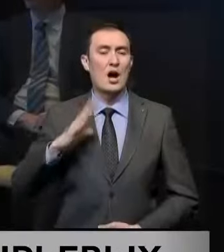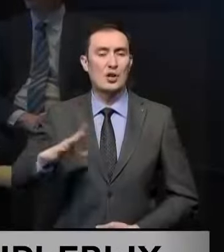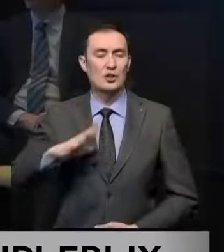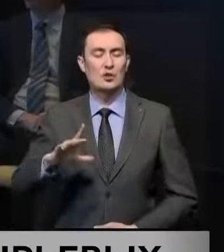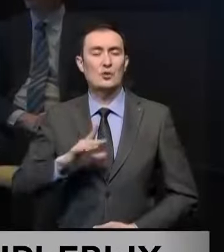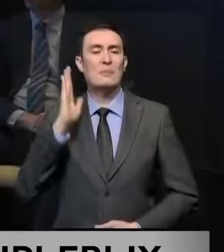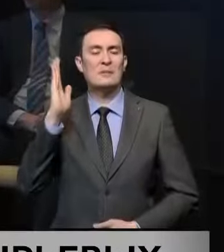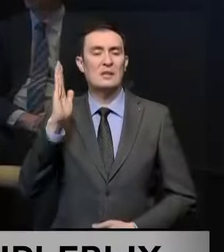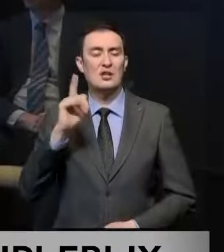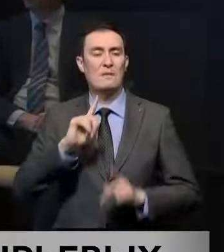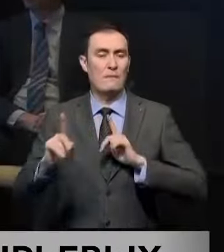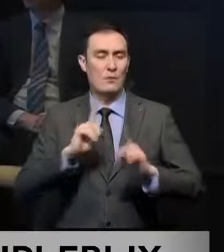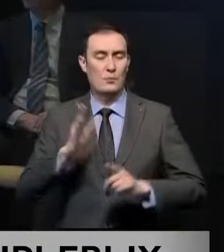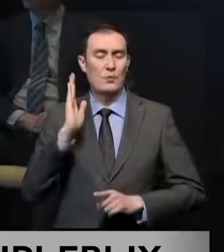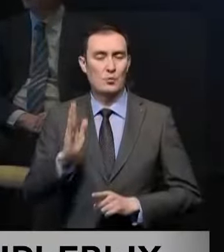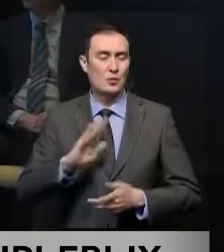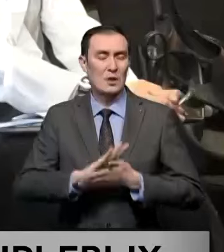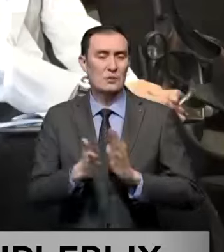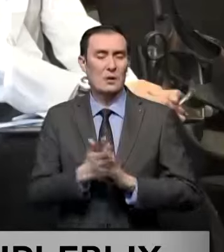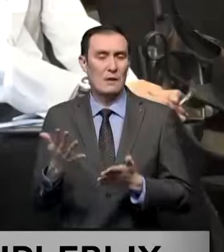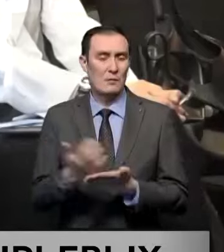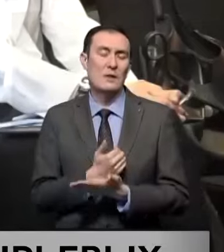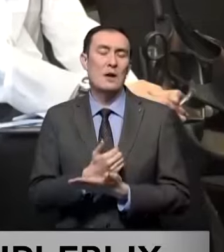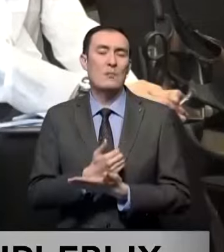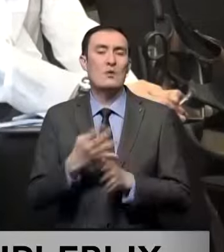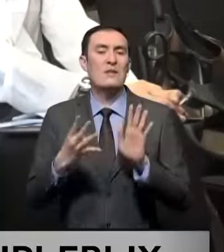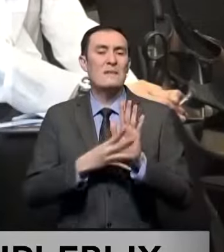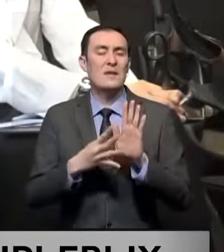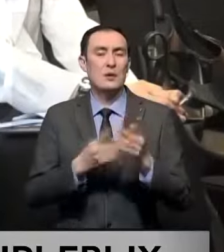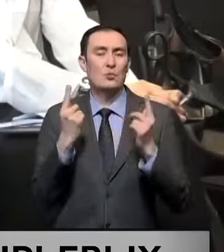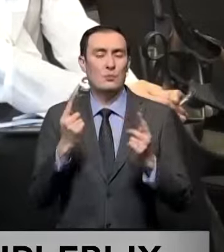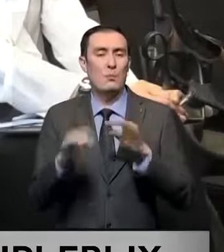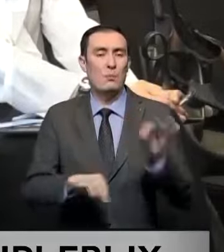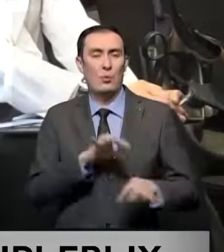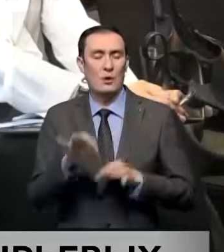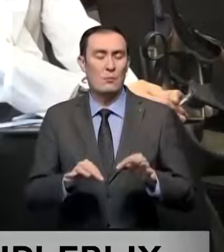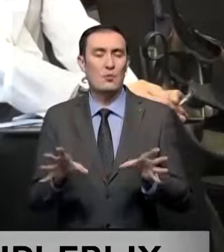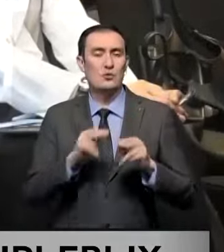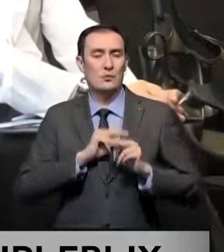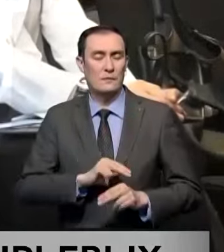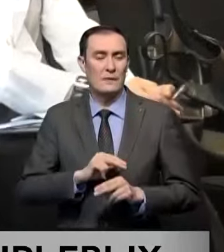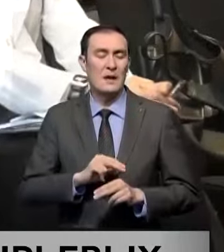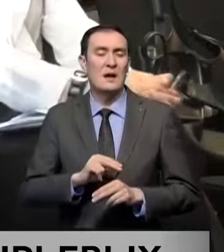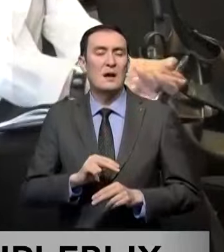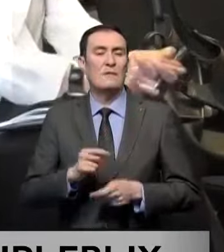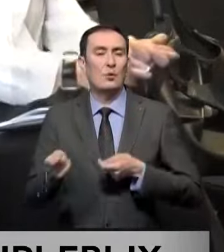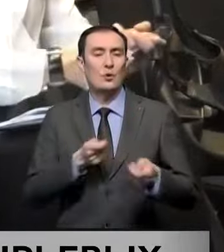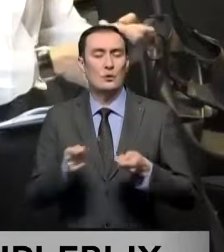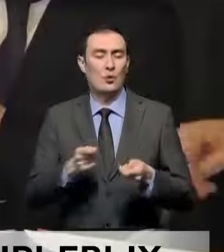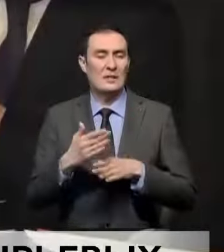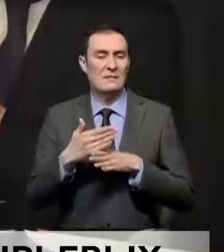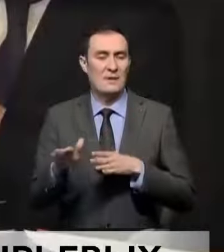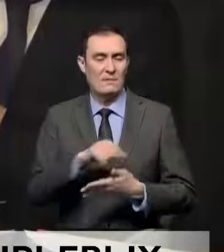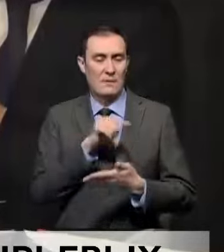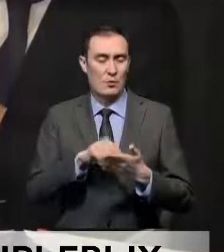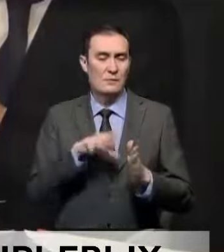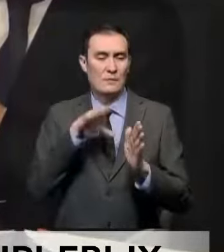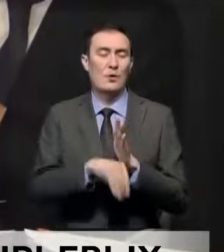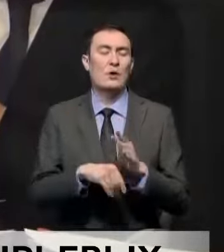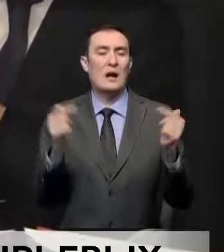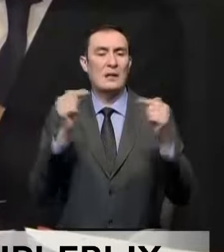на предстоящем форуме будут достигнуты договоренности по 9 крупным проектам по сотрудничеству в регуляторной сфере. Они